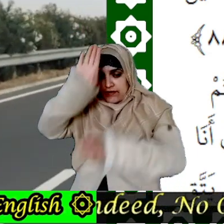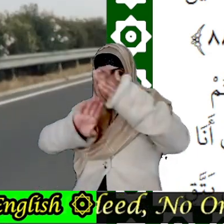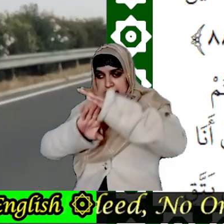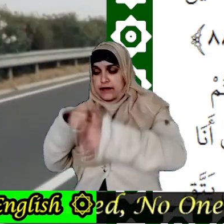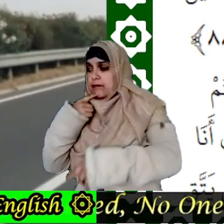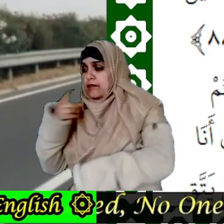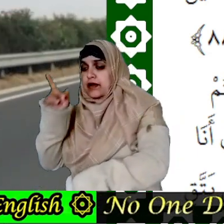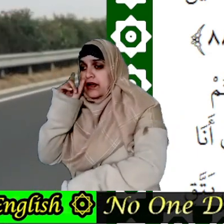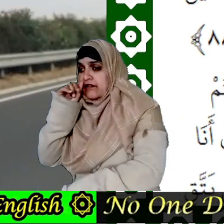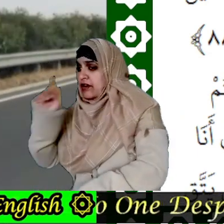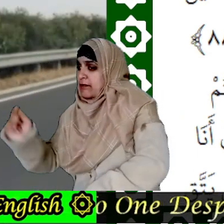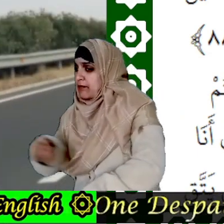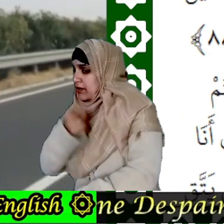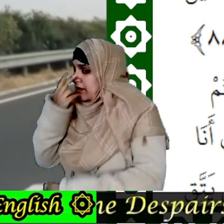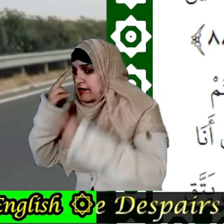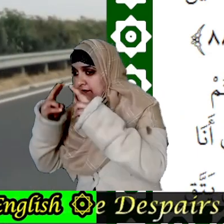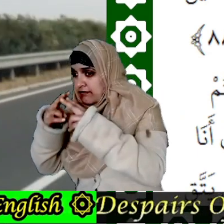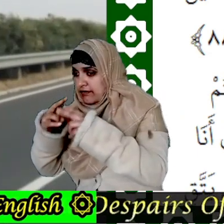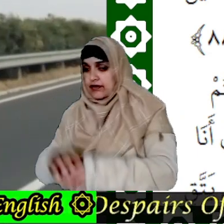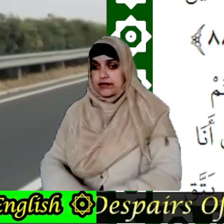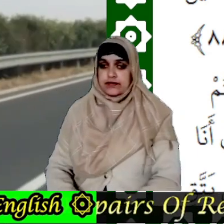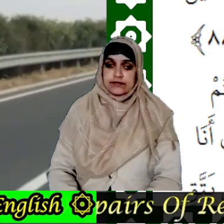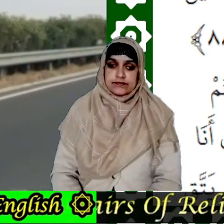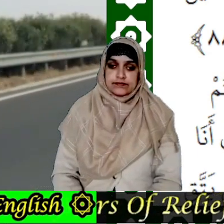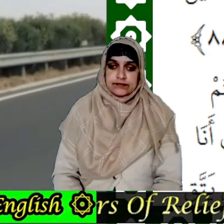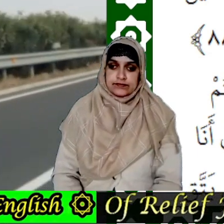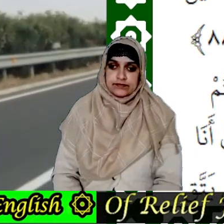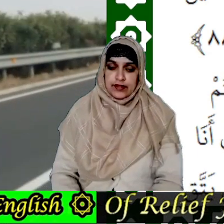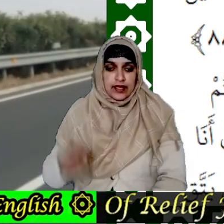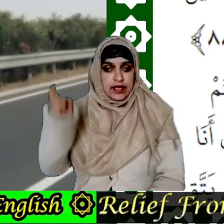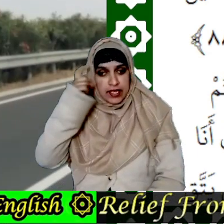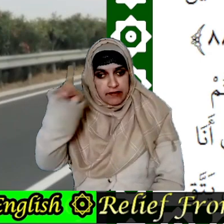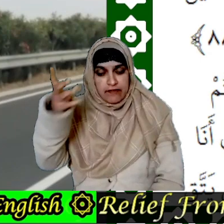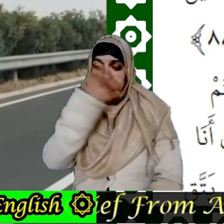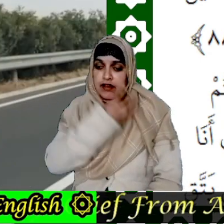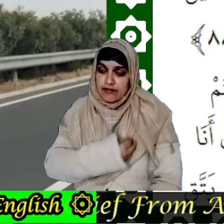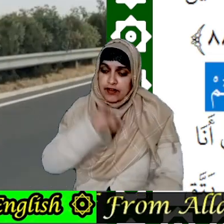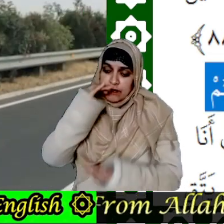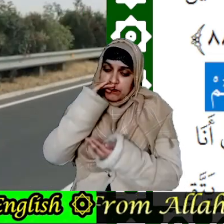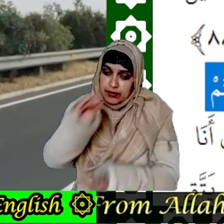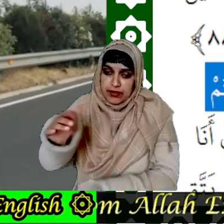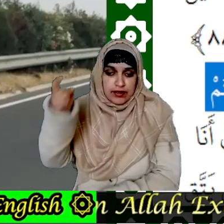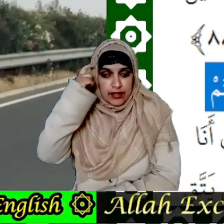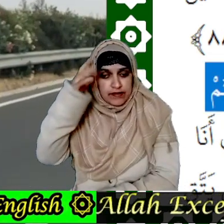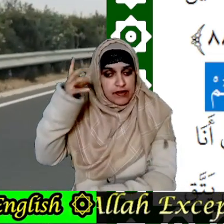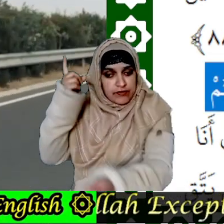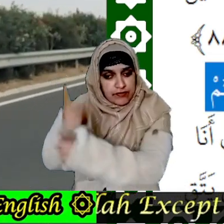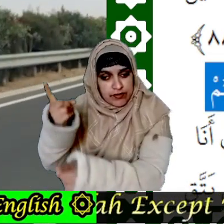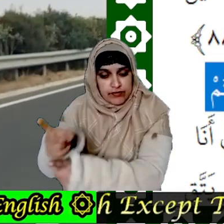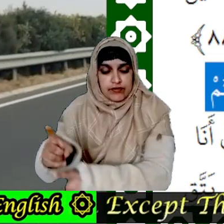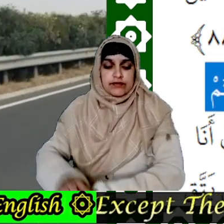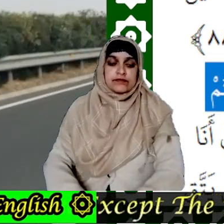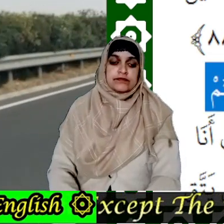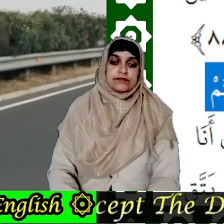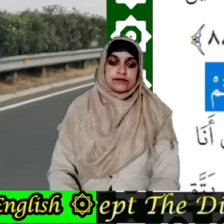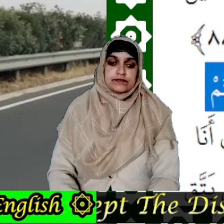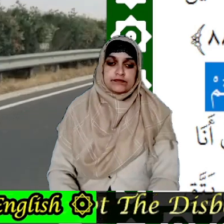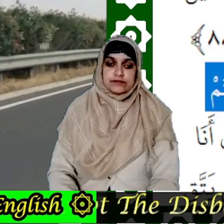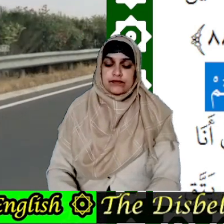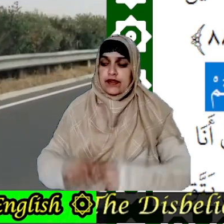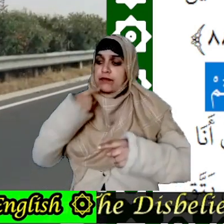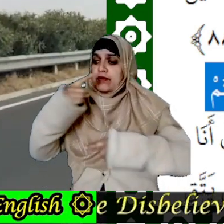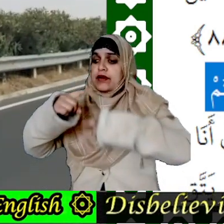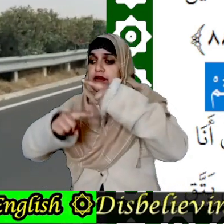وأخيه أكا يوسف في بنيامين غوتم بيت كيف فرقوا بينه وبينه أكا